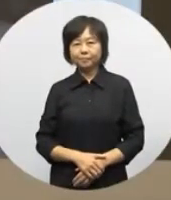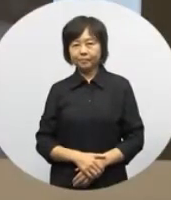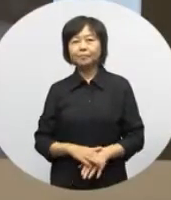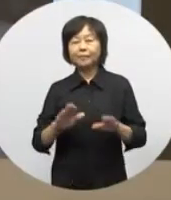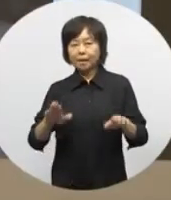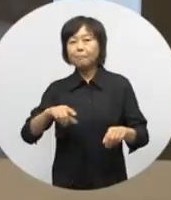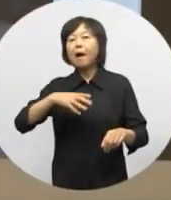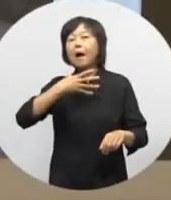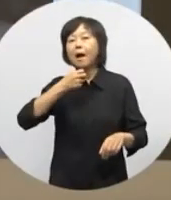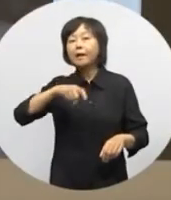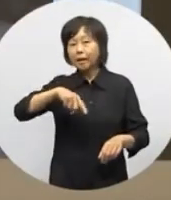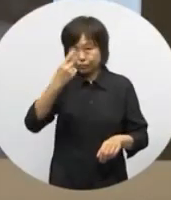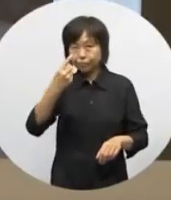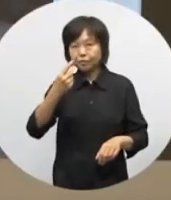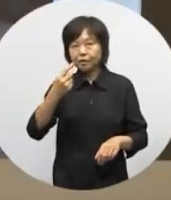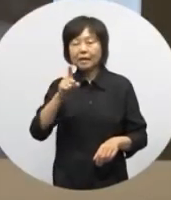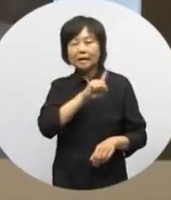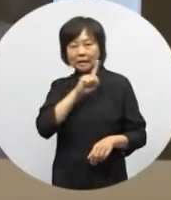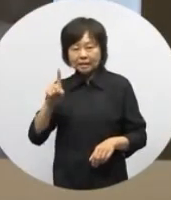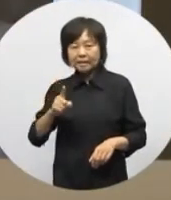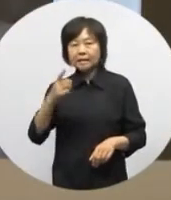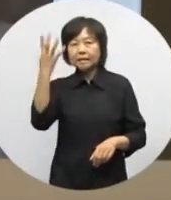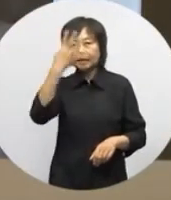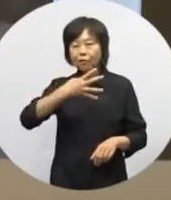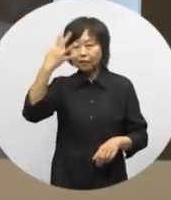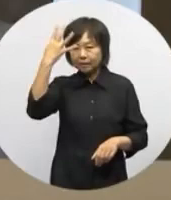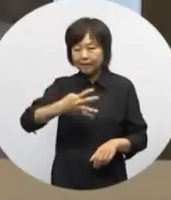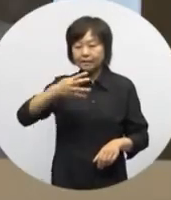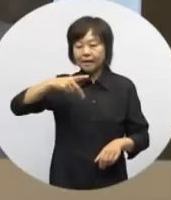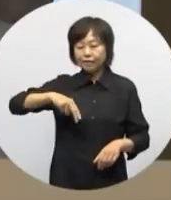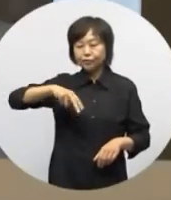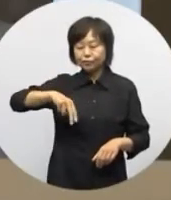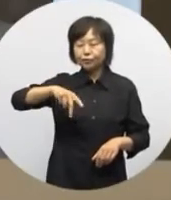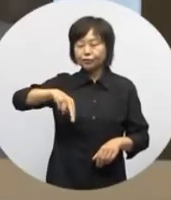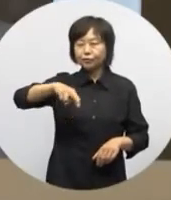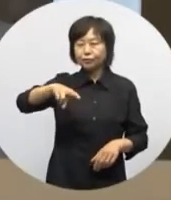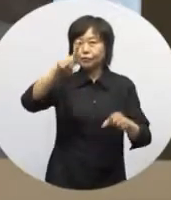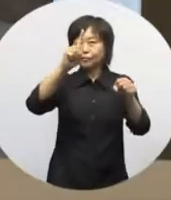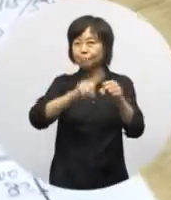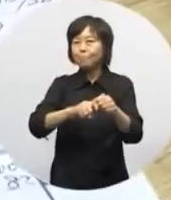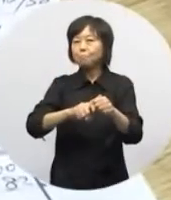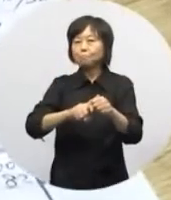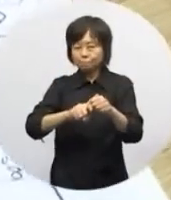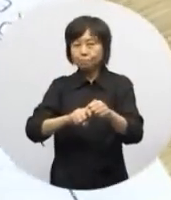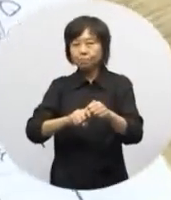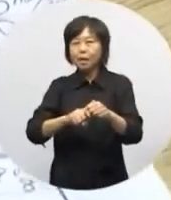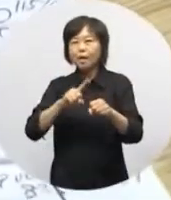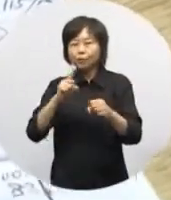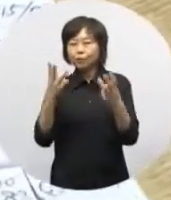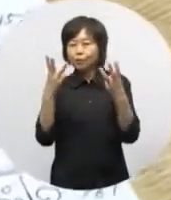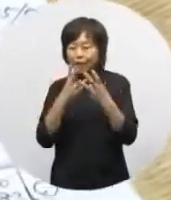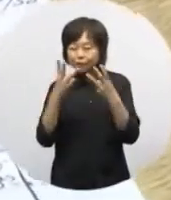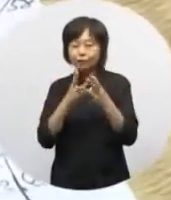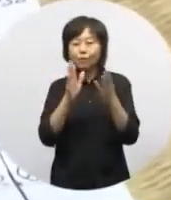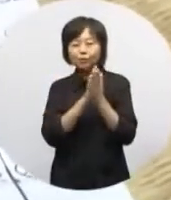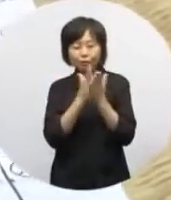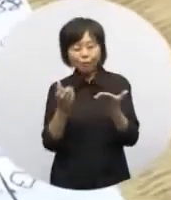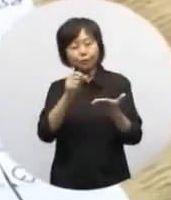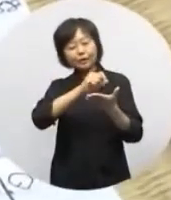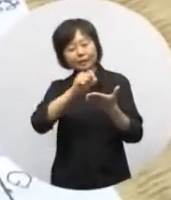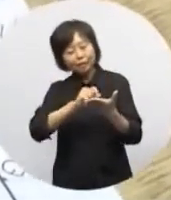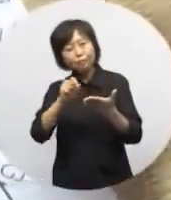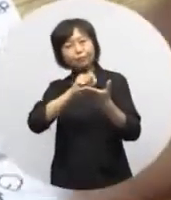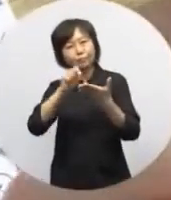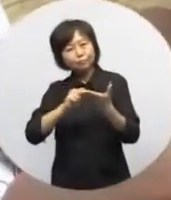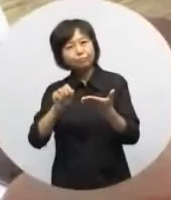100歳となった今も1日4000歩を目安に散歩を続けています。それをノートにしっかり記